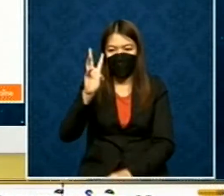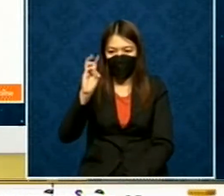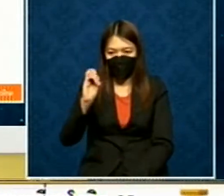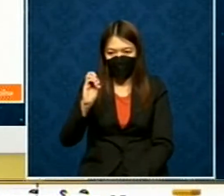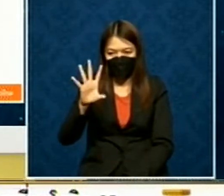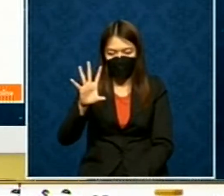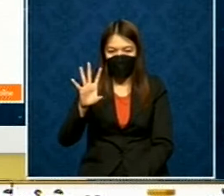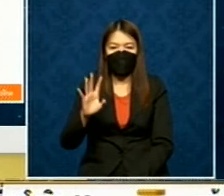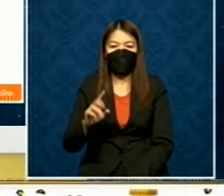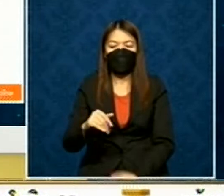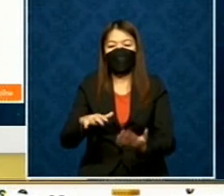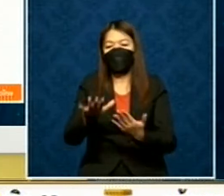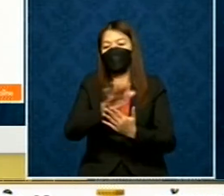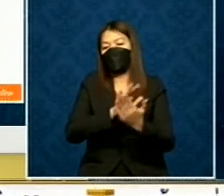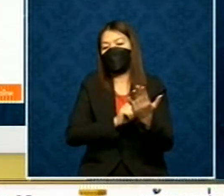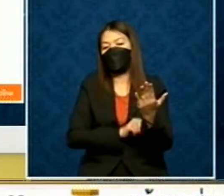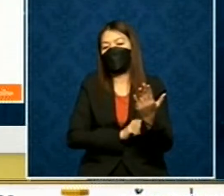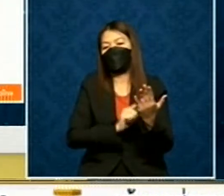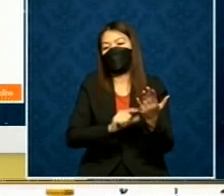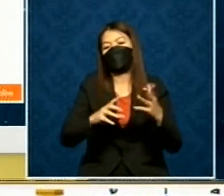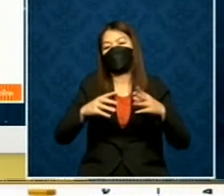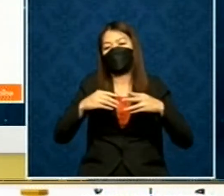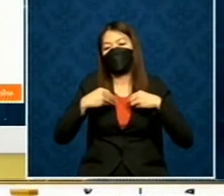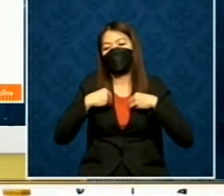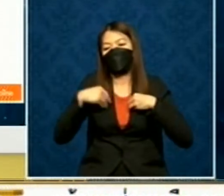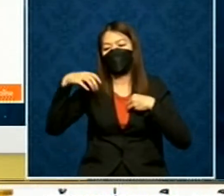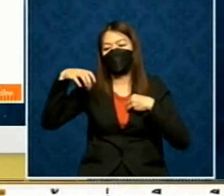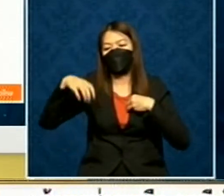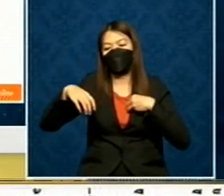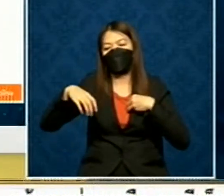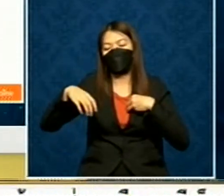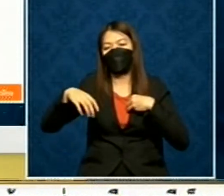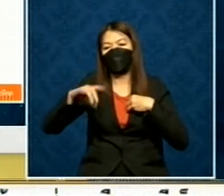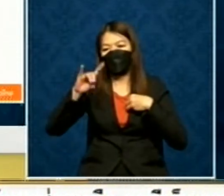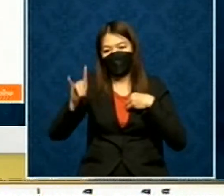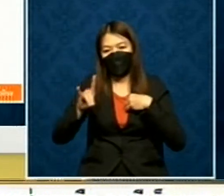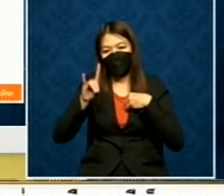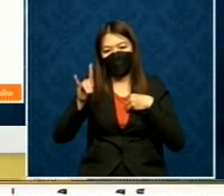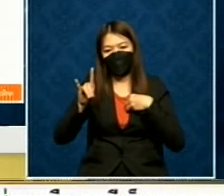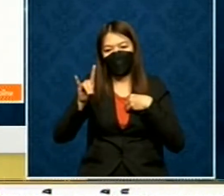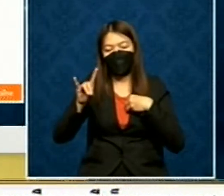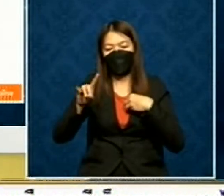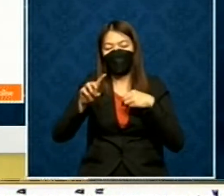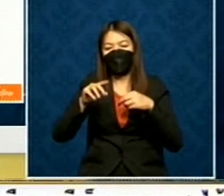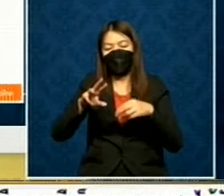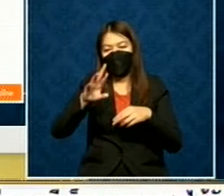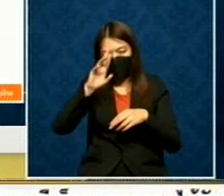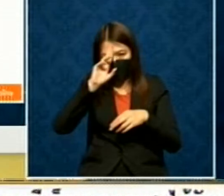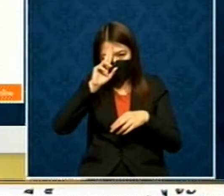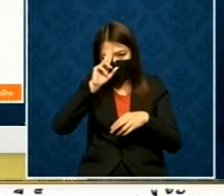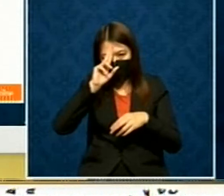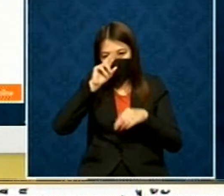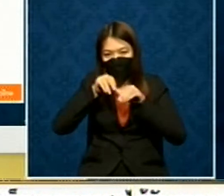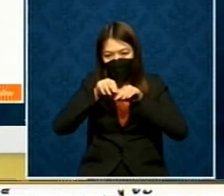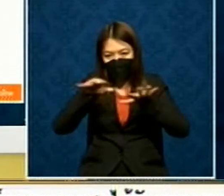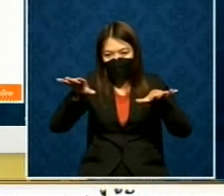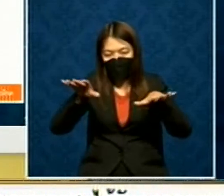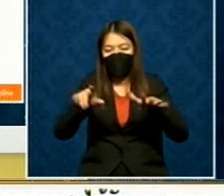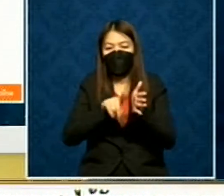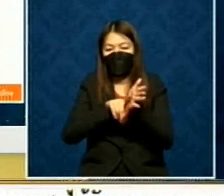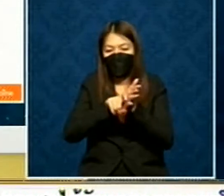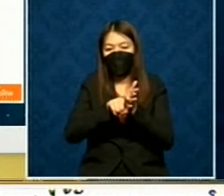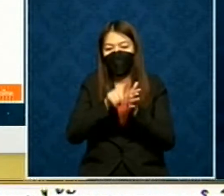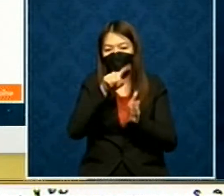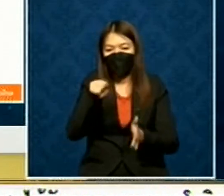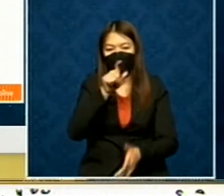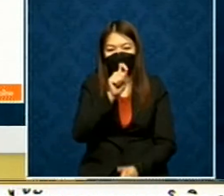วนที่ประเทศไยยอมรับโดยกรมประตศาต์ว่าเรามีโลกระบาด ASF ในประเทศไทยและมีการตรวจสอ